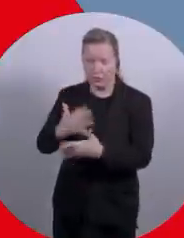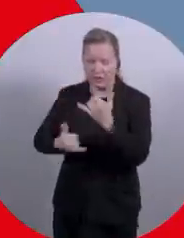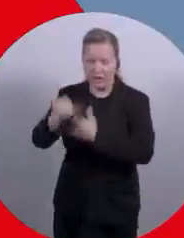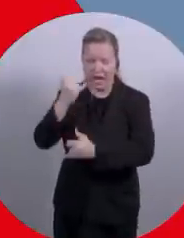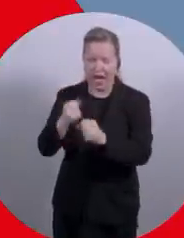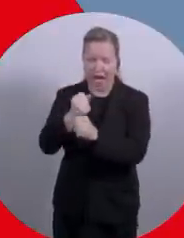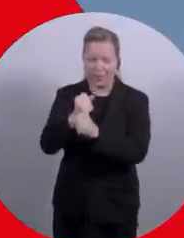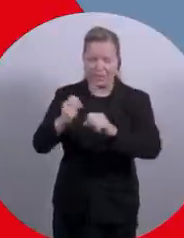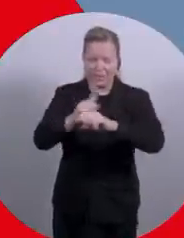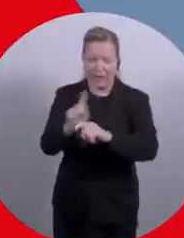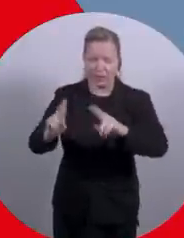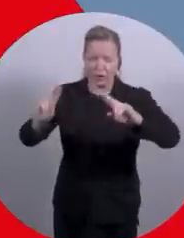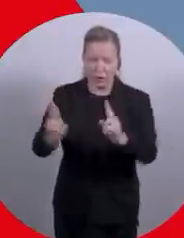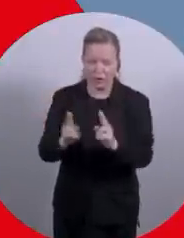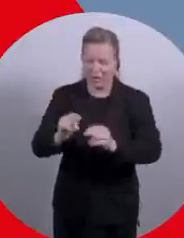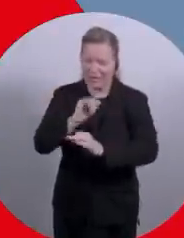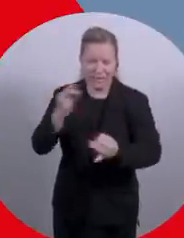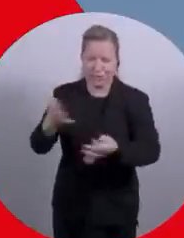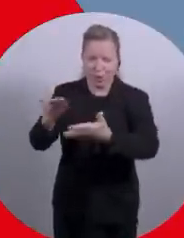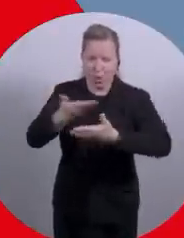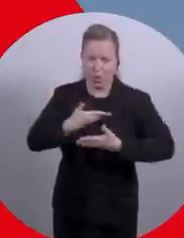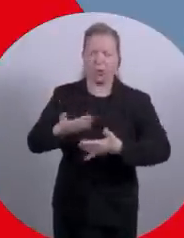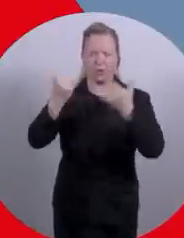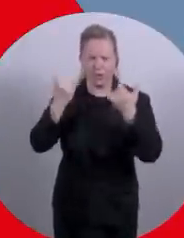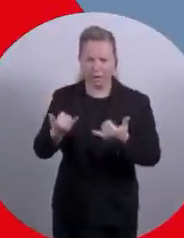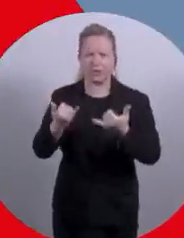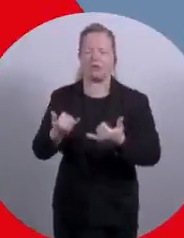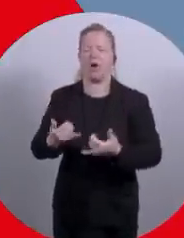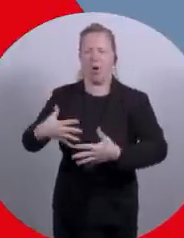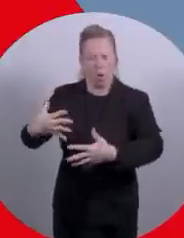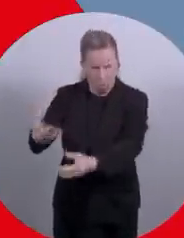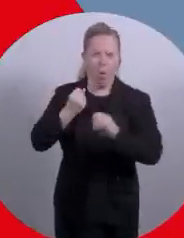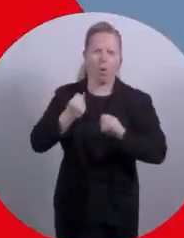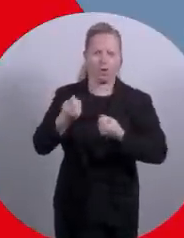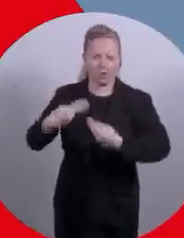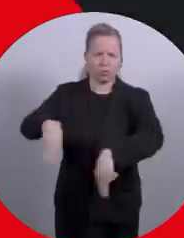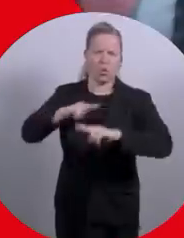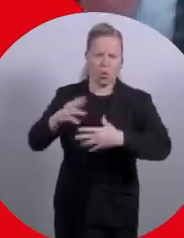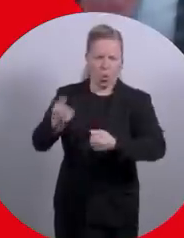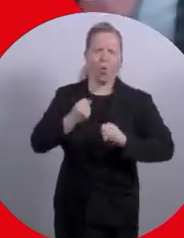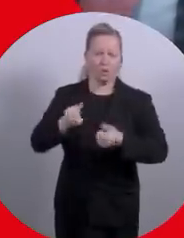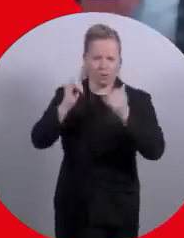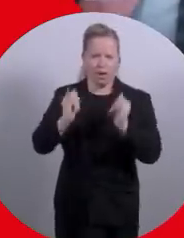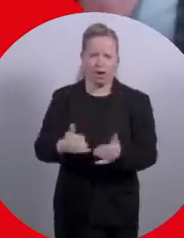die Arbeitszeitverkürzung anbelangt und das wollen wir uns jetzt sucht liebe Genossinnen und Genossen